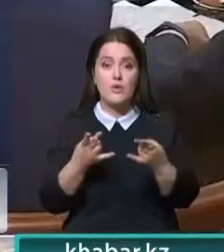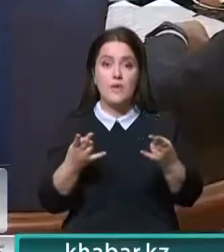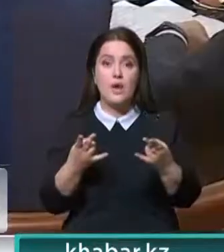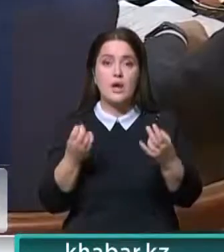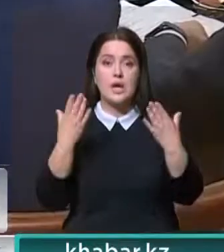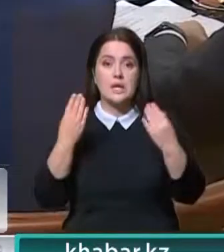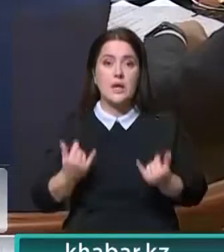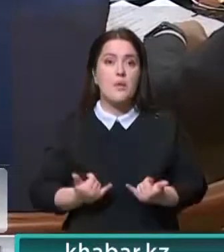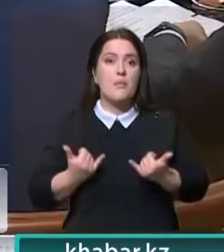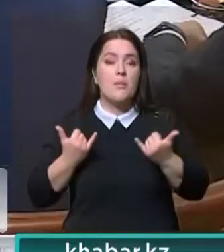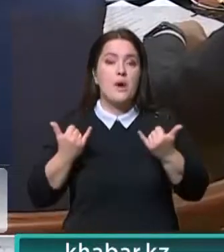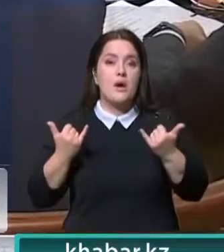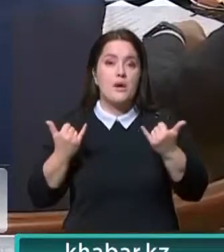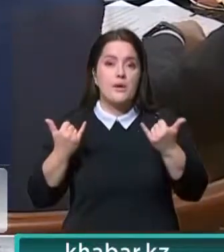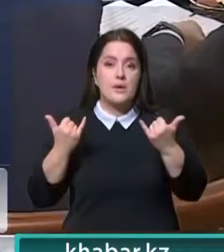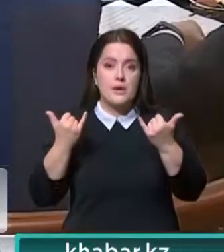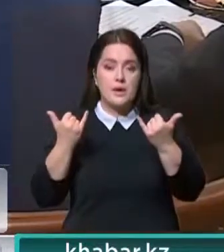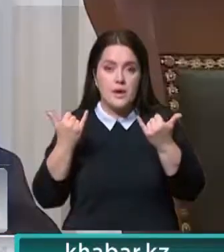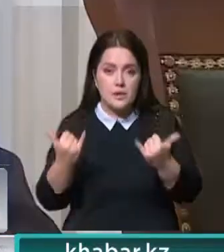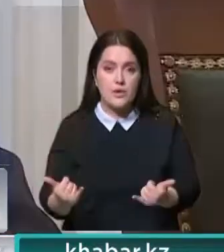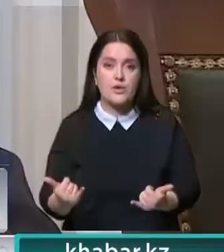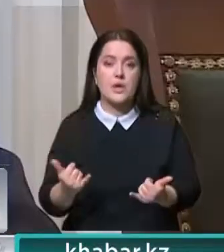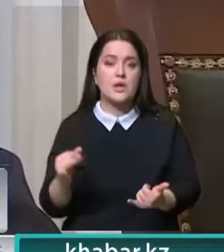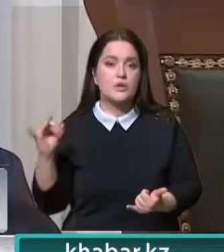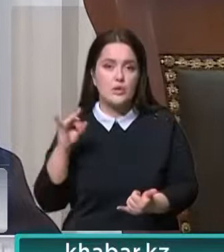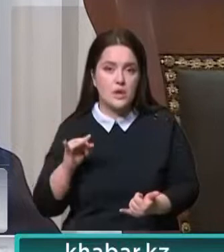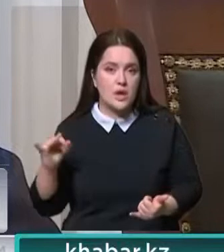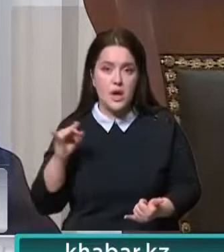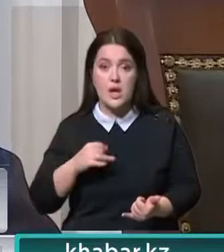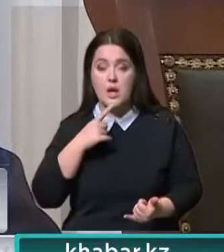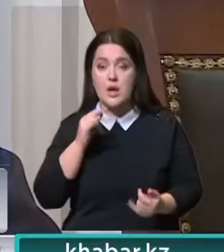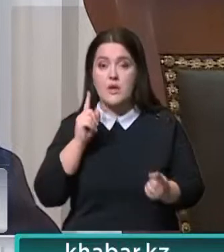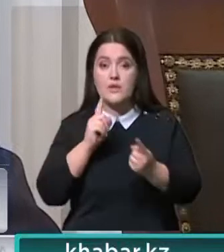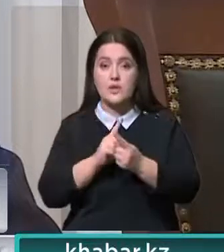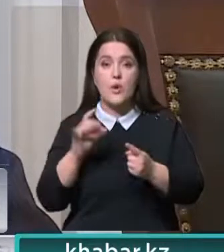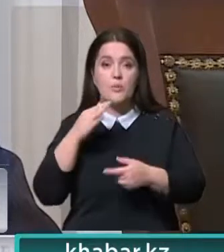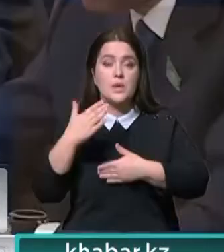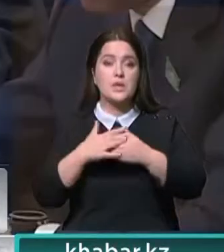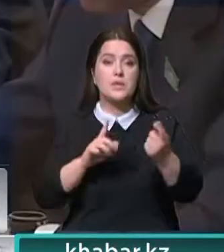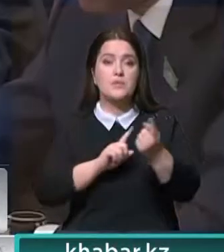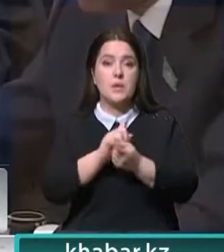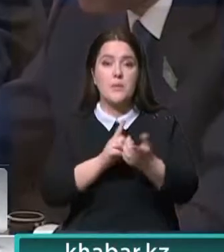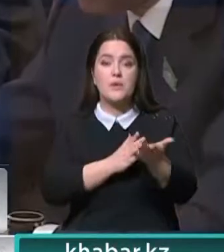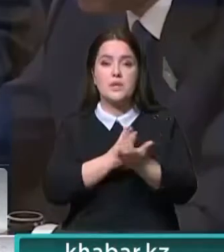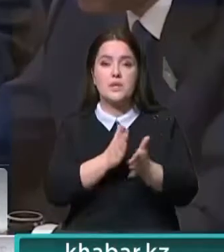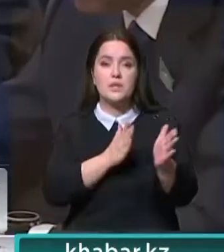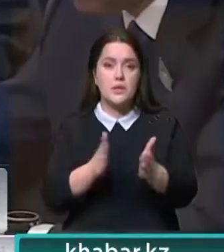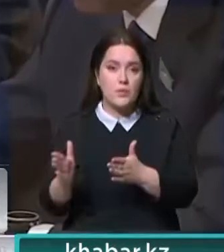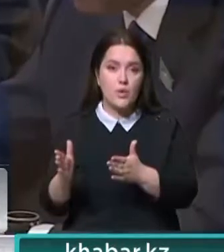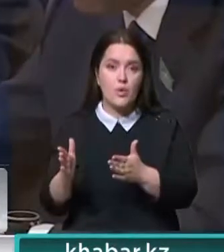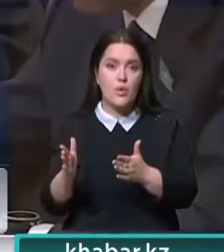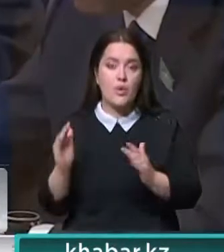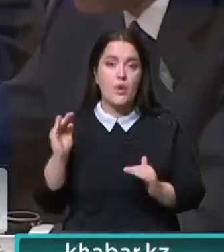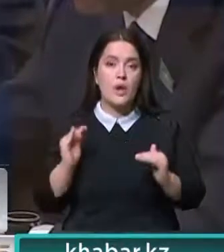нужно воспринимать как как дань памяти и уважения к истории. Говорили также на встрече о предстоящих изменениях политической